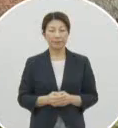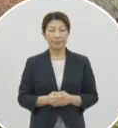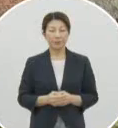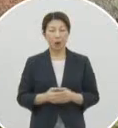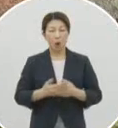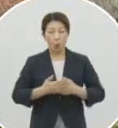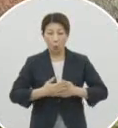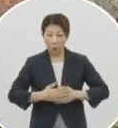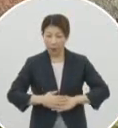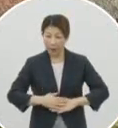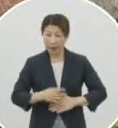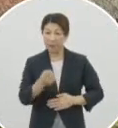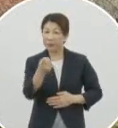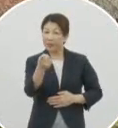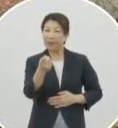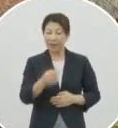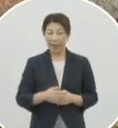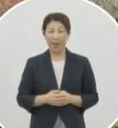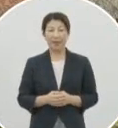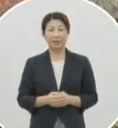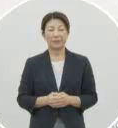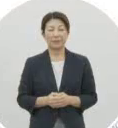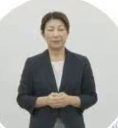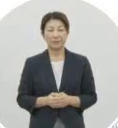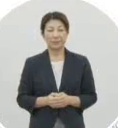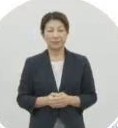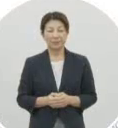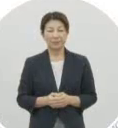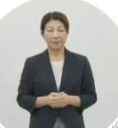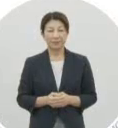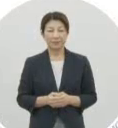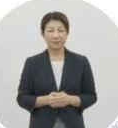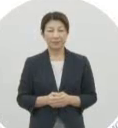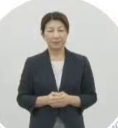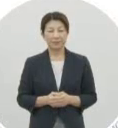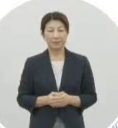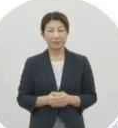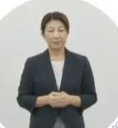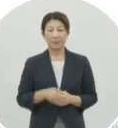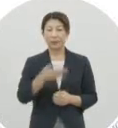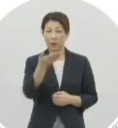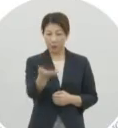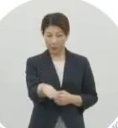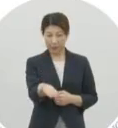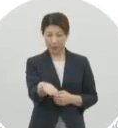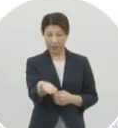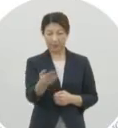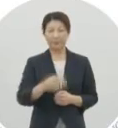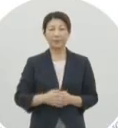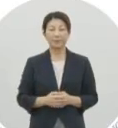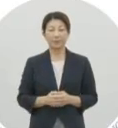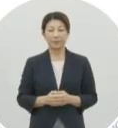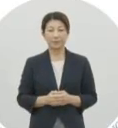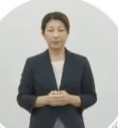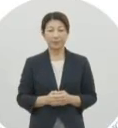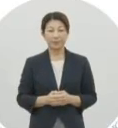そろそろお腹が空いてきたみたいだね。 うん、 じゃあ次はこっち。 え？